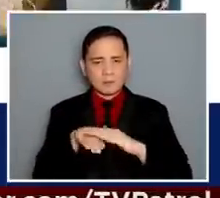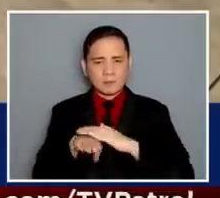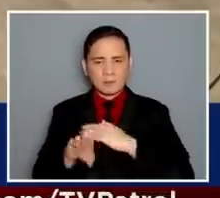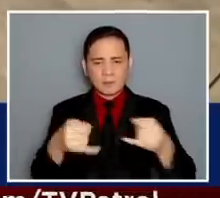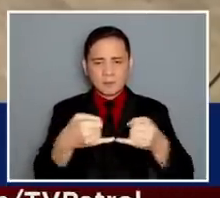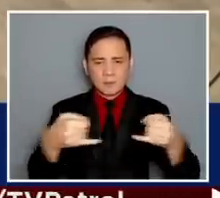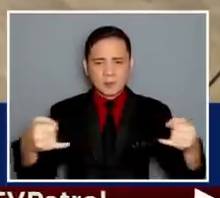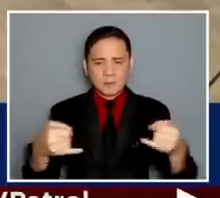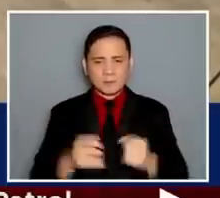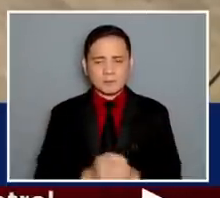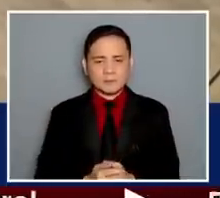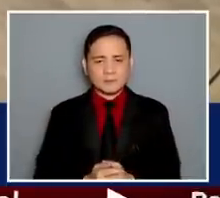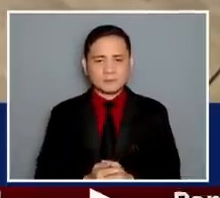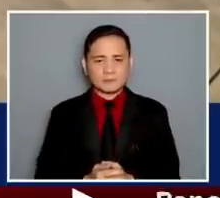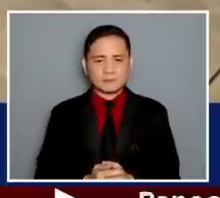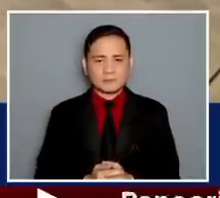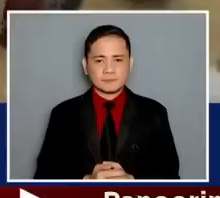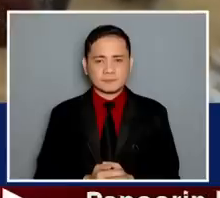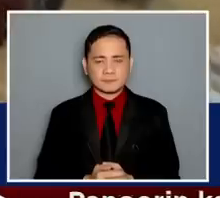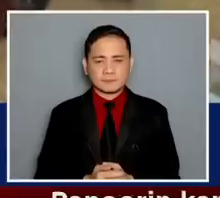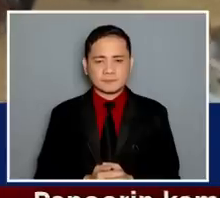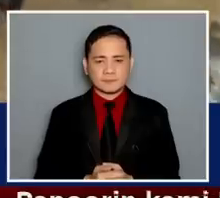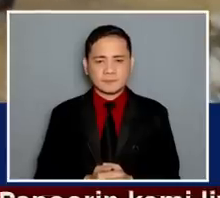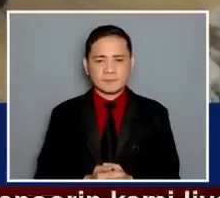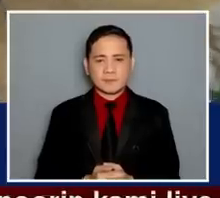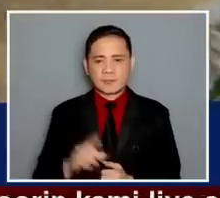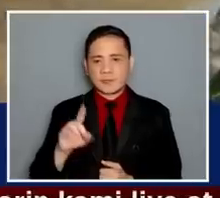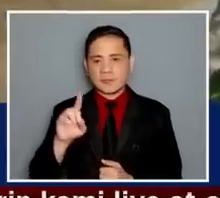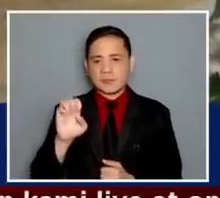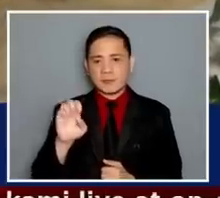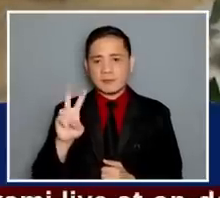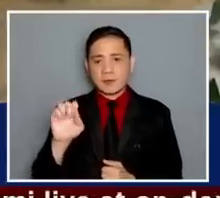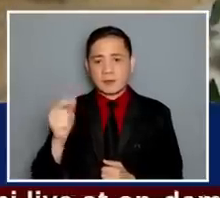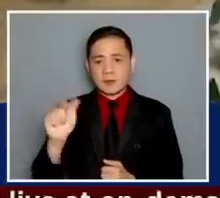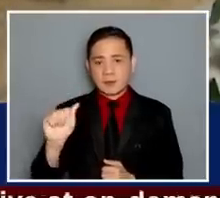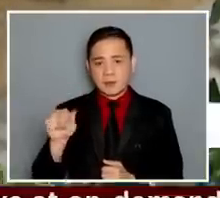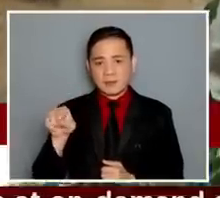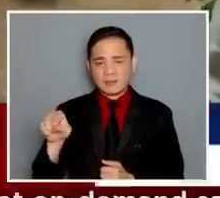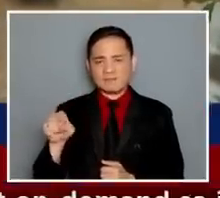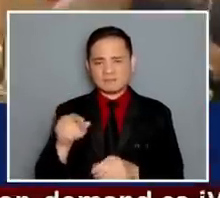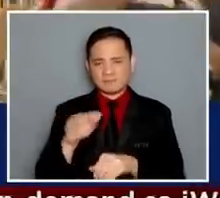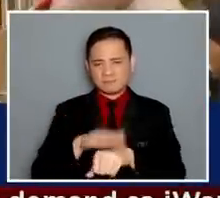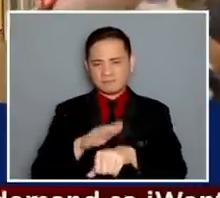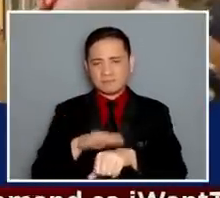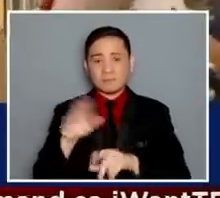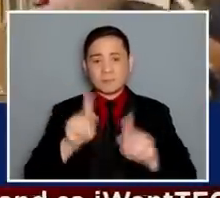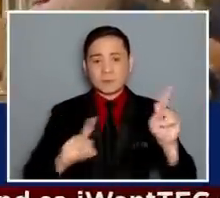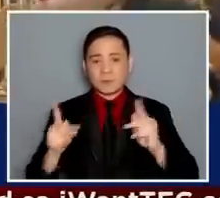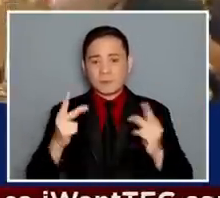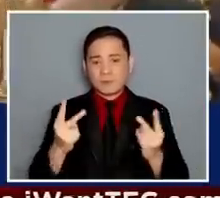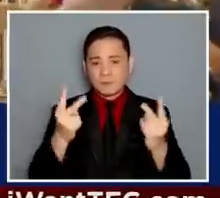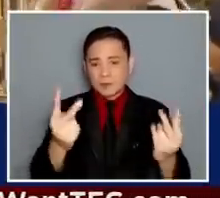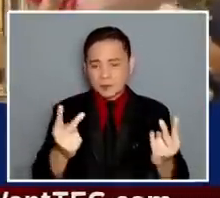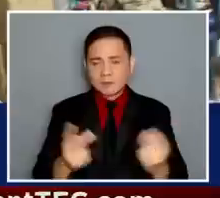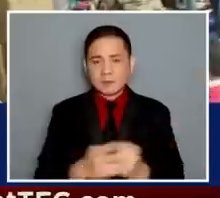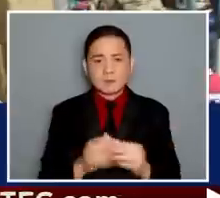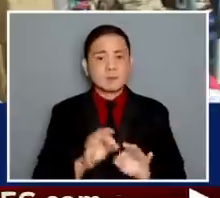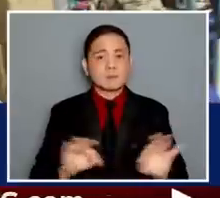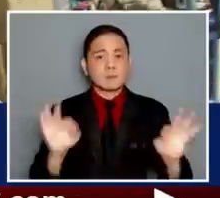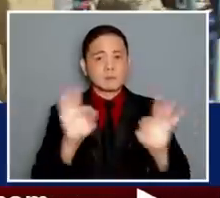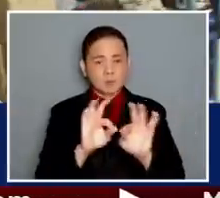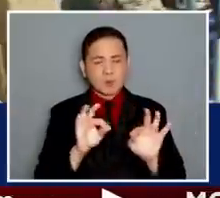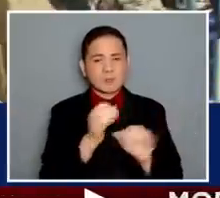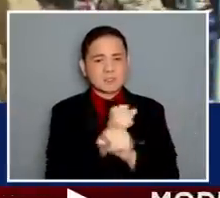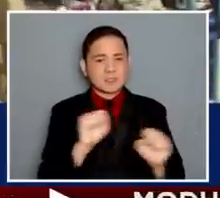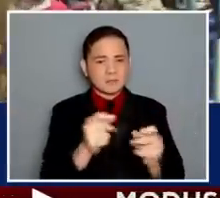off limits. Kaya payo ni De Vega sa mga nagbabalak mamasyal, magpunta na lang sa mga lugar na dinadayo ng mga turista.